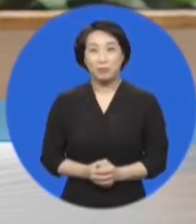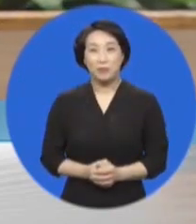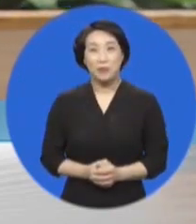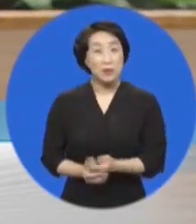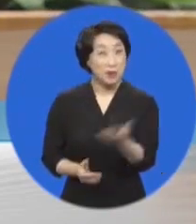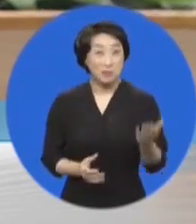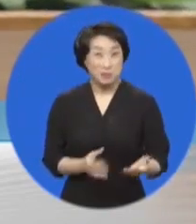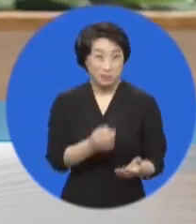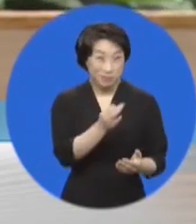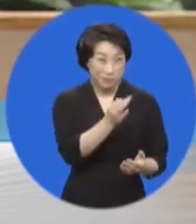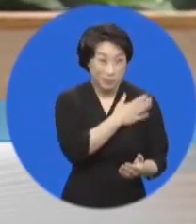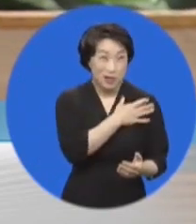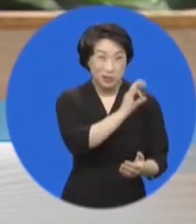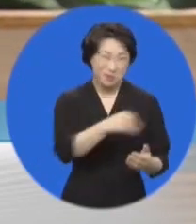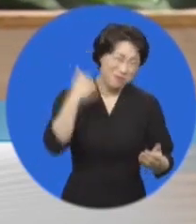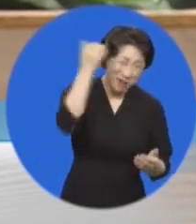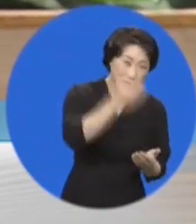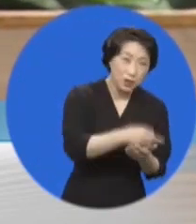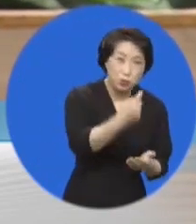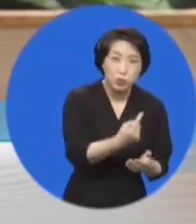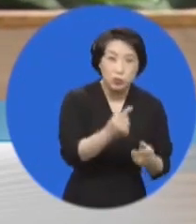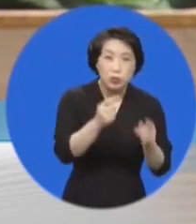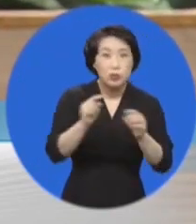돈 있어도 천국 못 가.